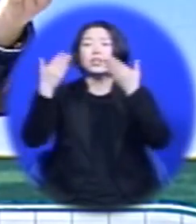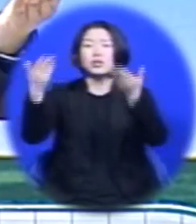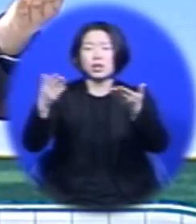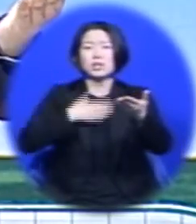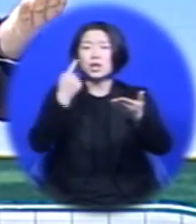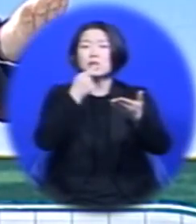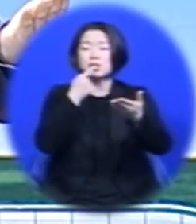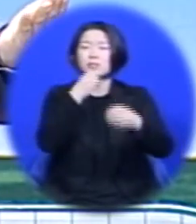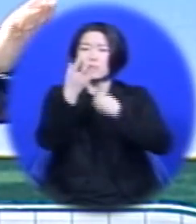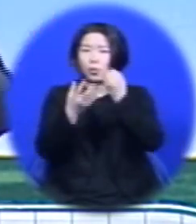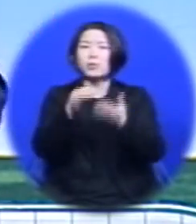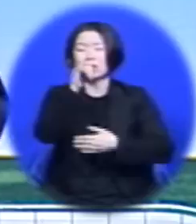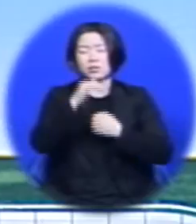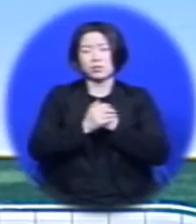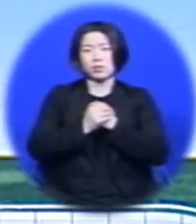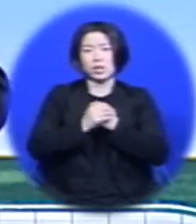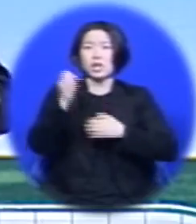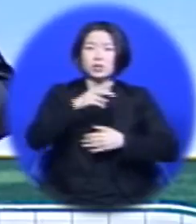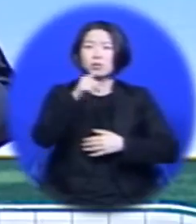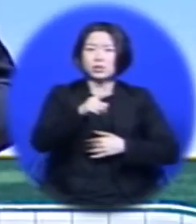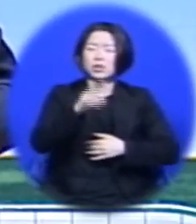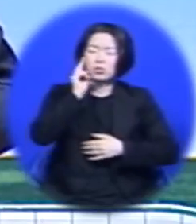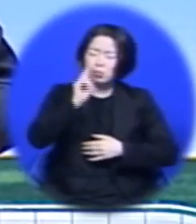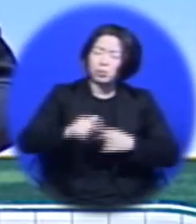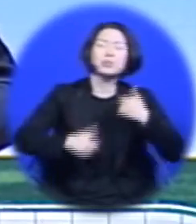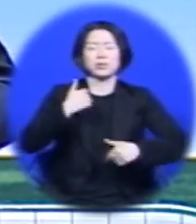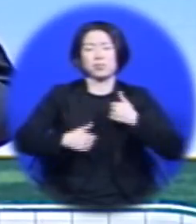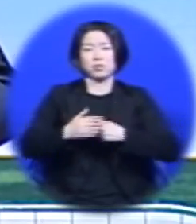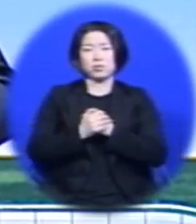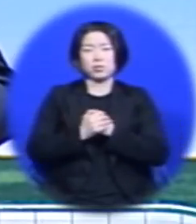했습니다 그리고 그것이 너무 기뻤습니다